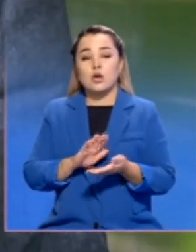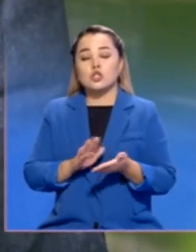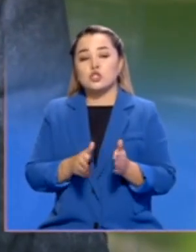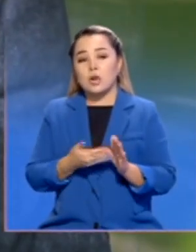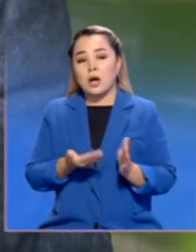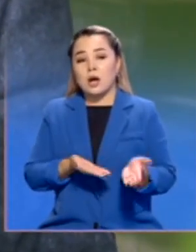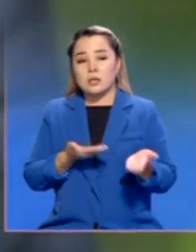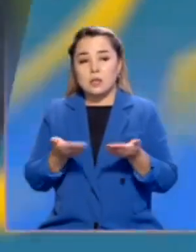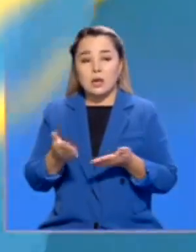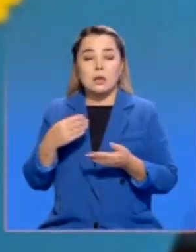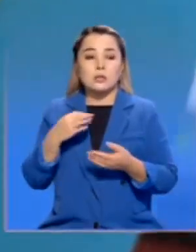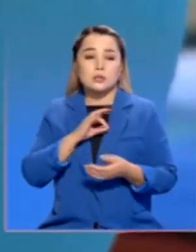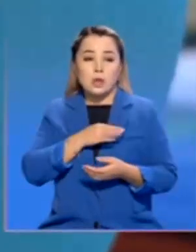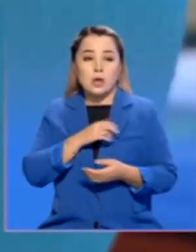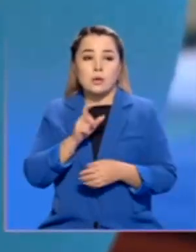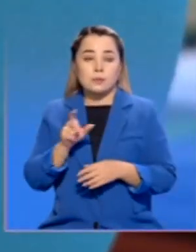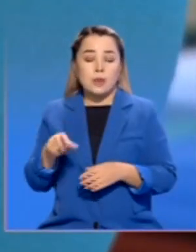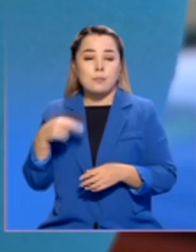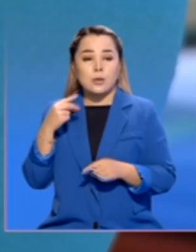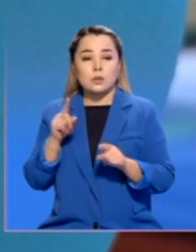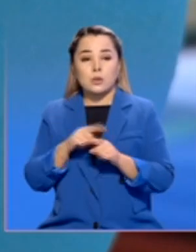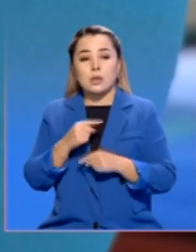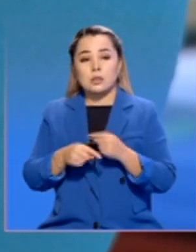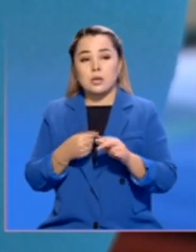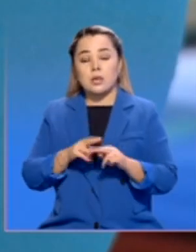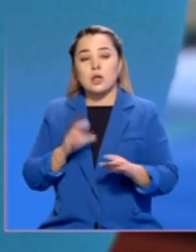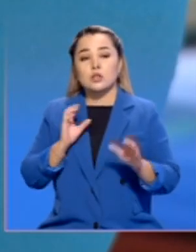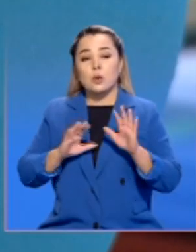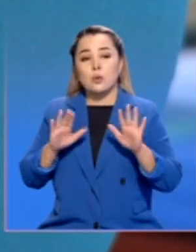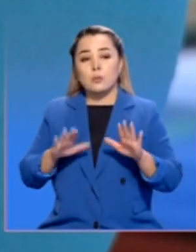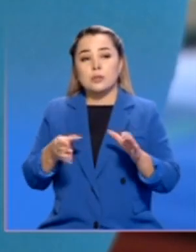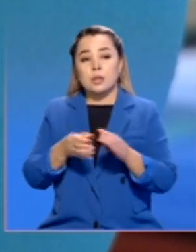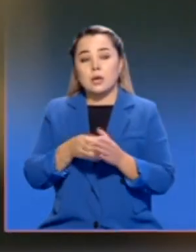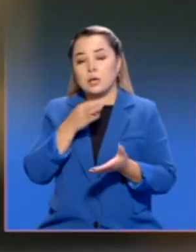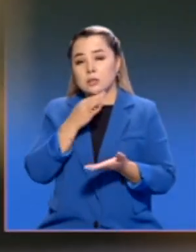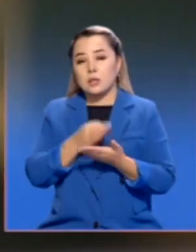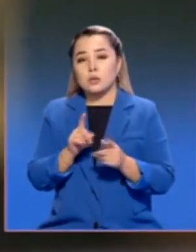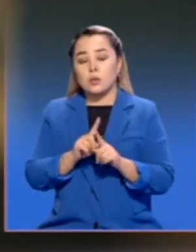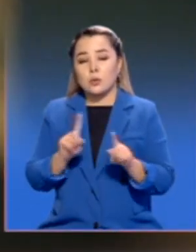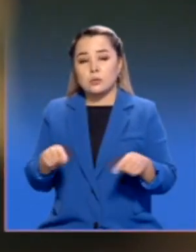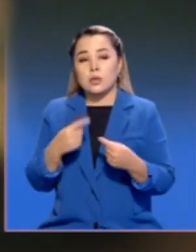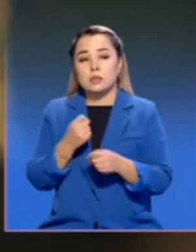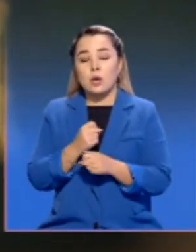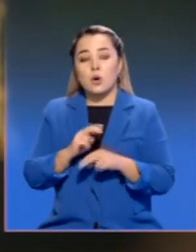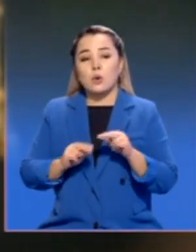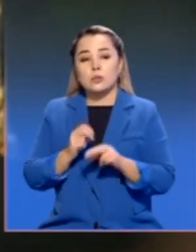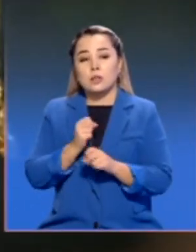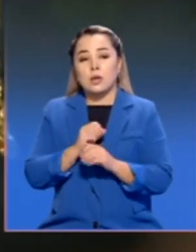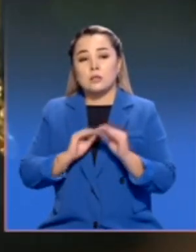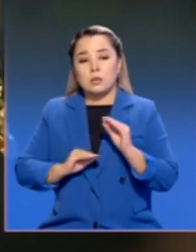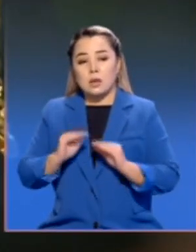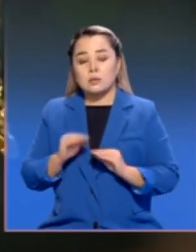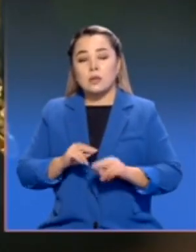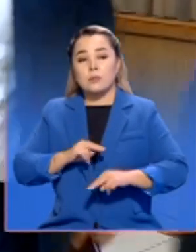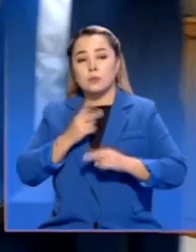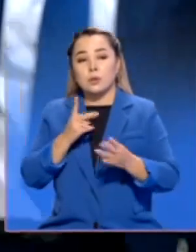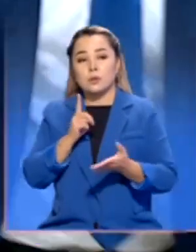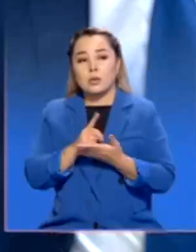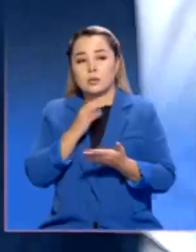шақырады, заңгерлерін президенттің. Демек, бұл орган институционалдық тепе-теңдік орнауына сеп, тек құрылымын жасақтағанда сақ болу